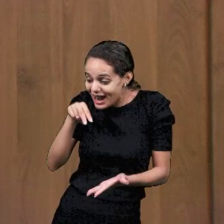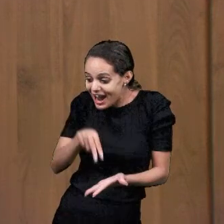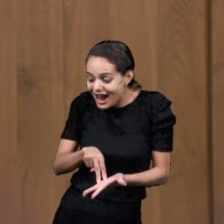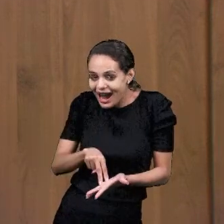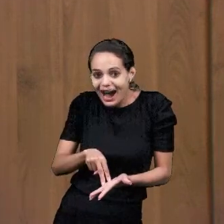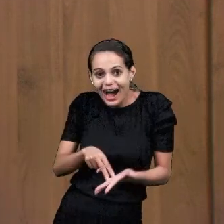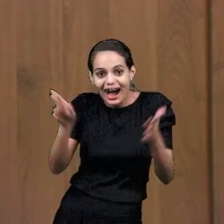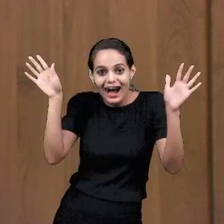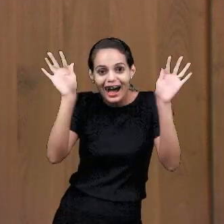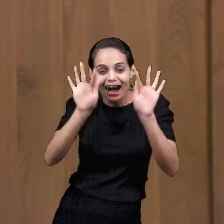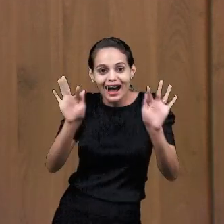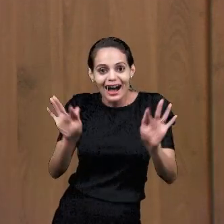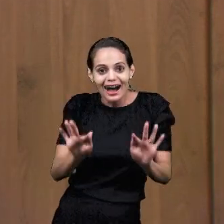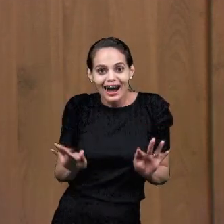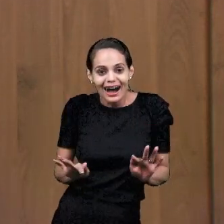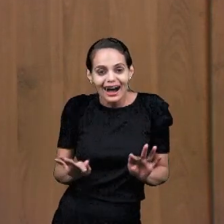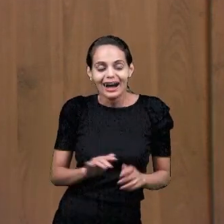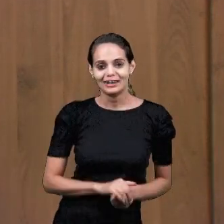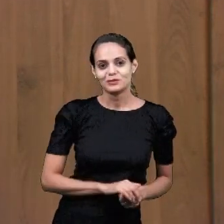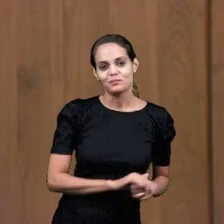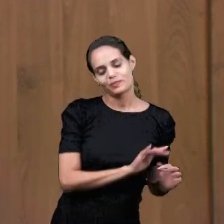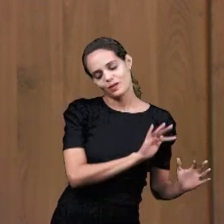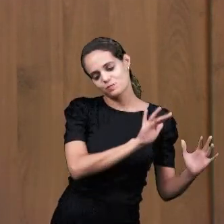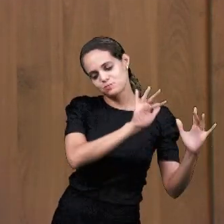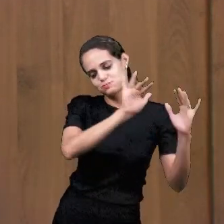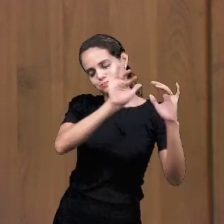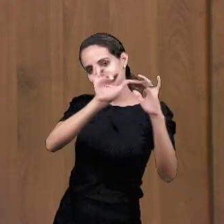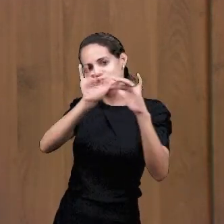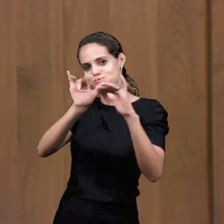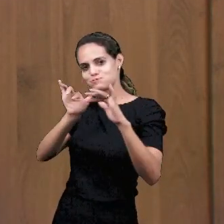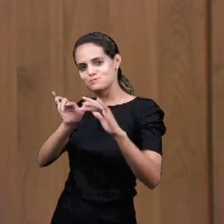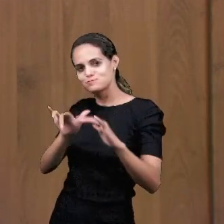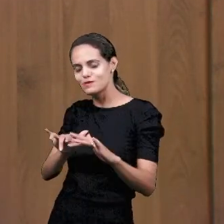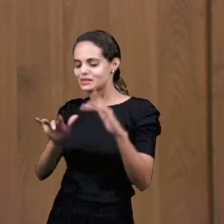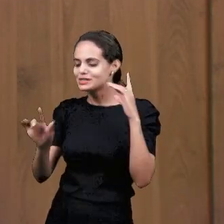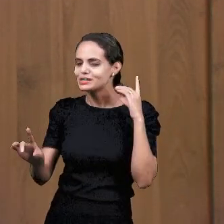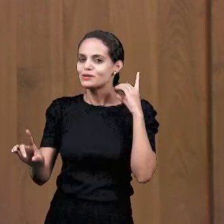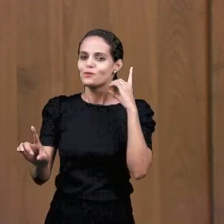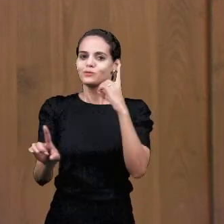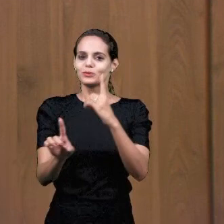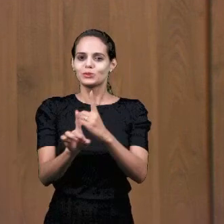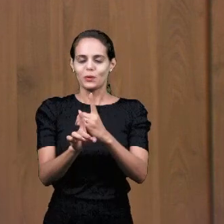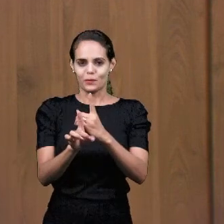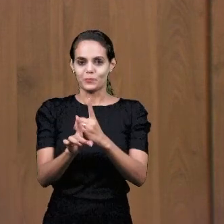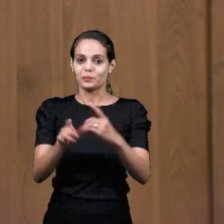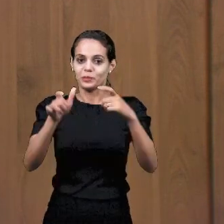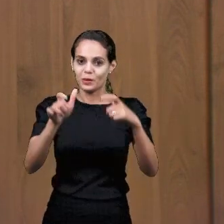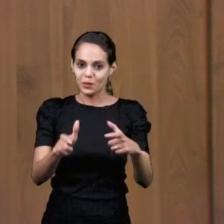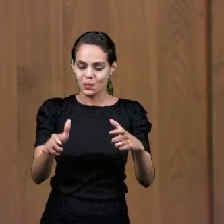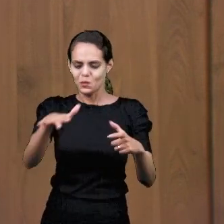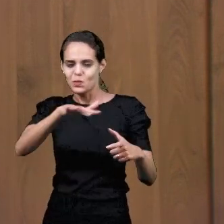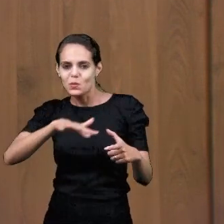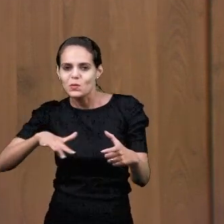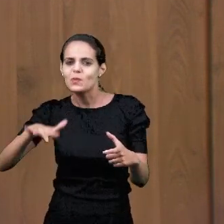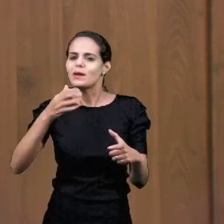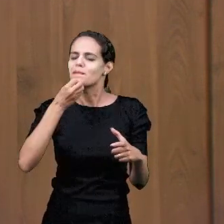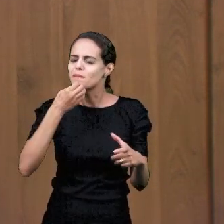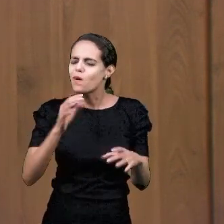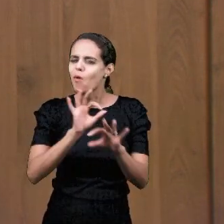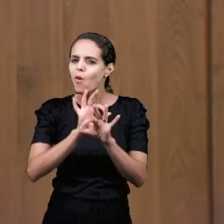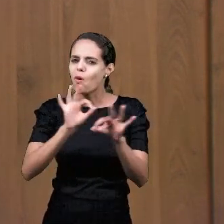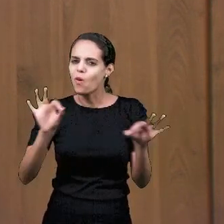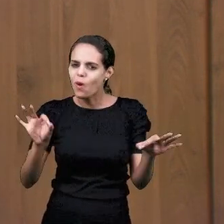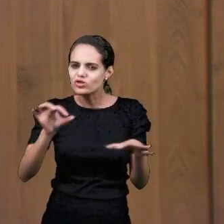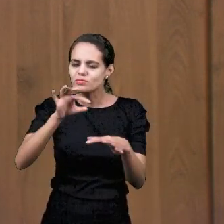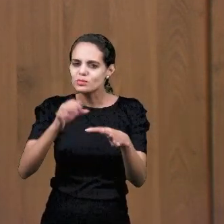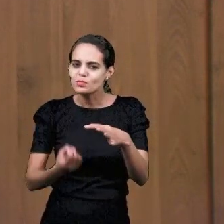terre de Goshen afin qu'il puisse vivre là-bas. C'était une terre fertile. Il y aurait encore 5 ans de famine sur la terre. Mais la